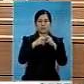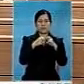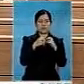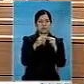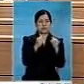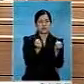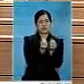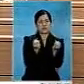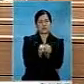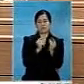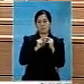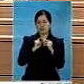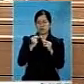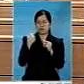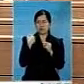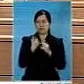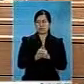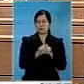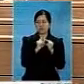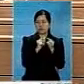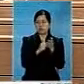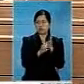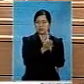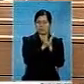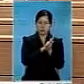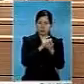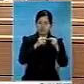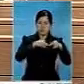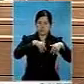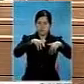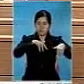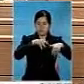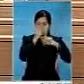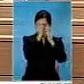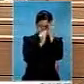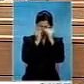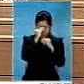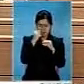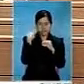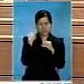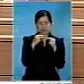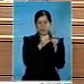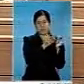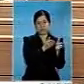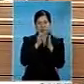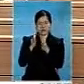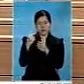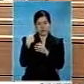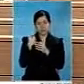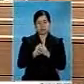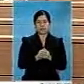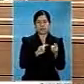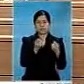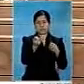ที่เกิดขึ้นผมว่าในวิกฤตเหล่านี้ก็เป็นโอกาสให้ประชาชนได้เรียนรู้ไม่ว่าจะเป็นฝ่ายไหนก็ตามทุกฝ่ายก็ให้ความ